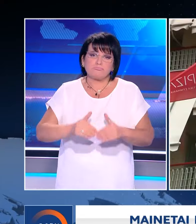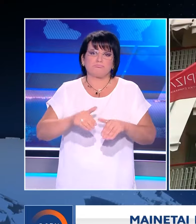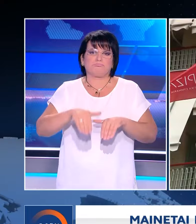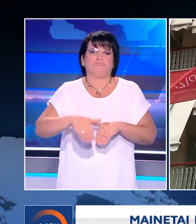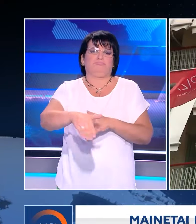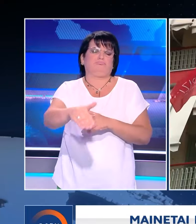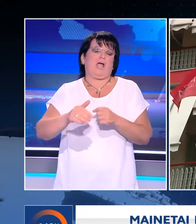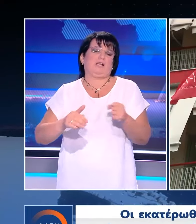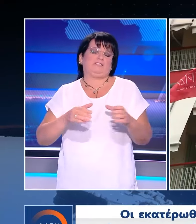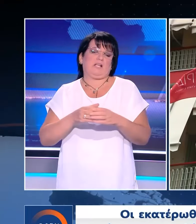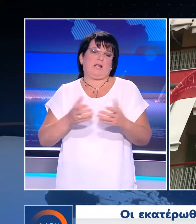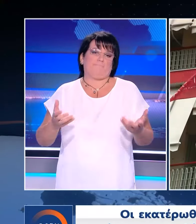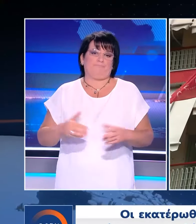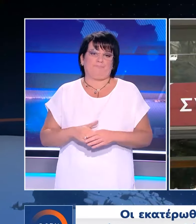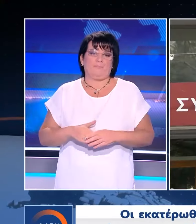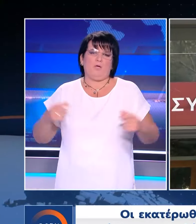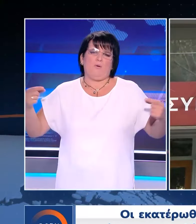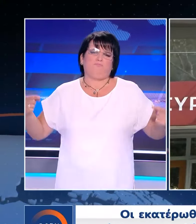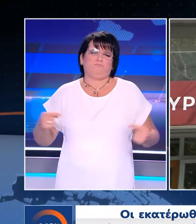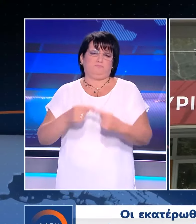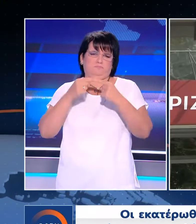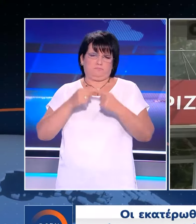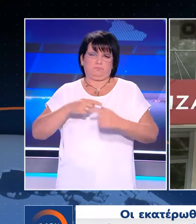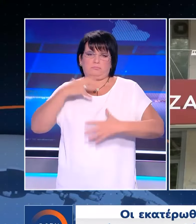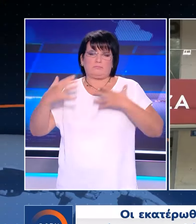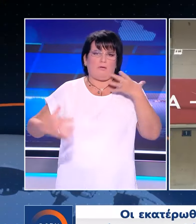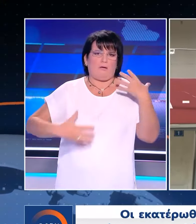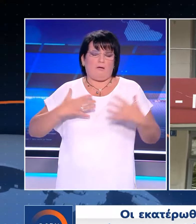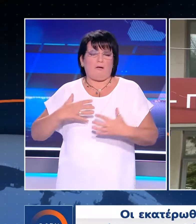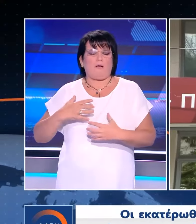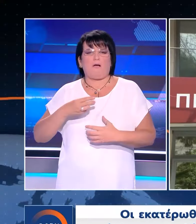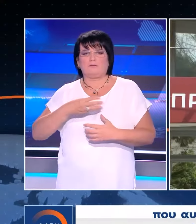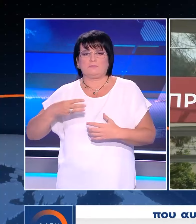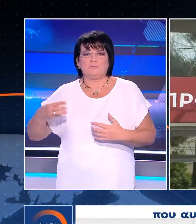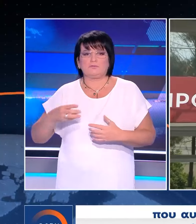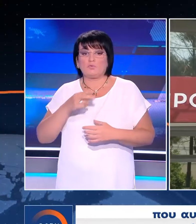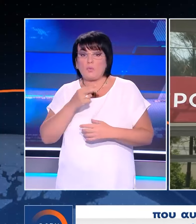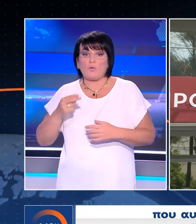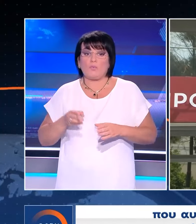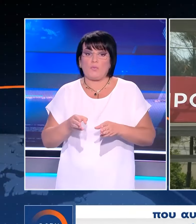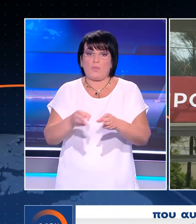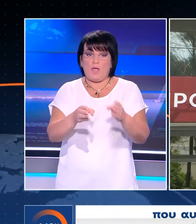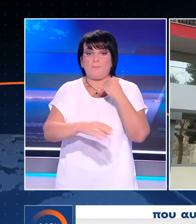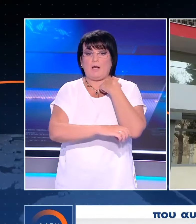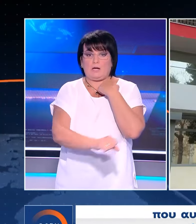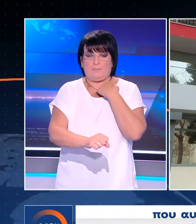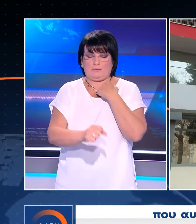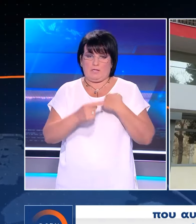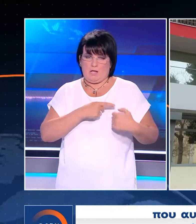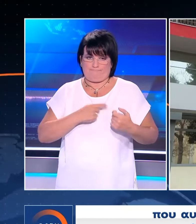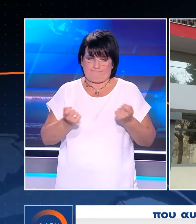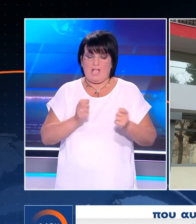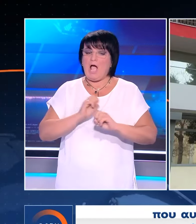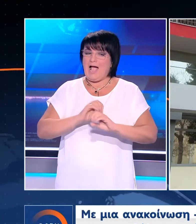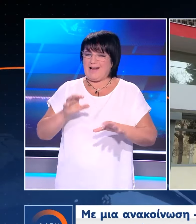πύρζα βολές και οι ακραία σύγκρουση π έχουν προκαλέσει συναγερμό στην κουμουνδούρου που αυτή την περίοδο κατευθύνεται από την πολιτική γραμματεία με μί